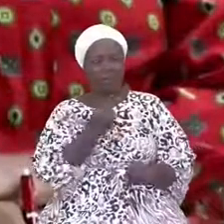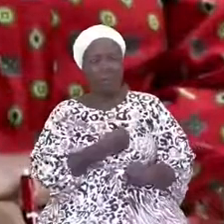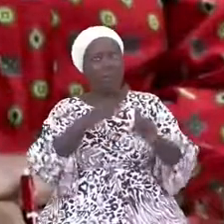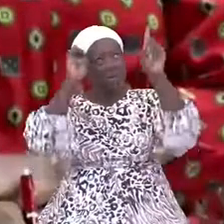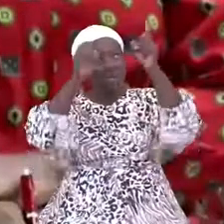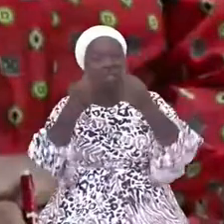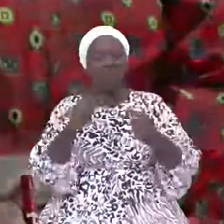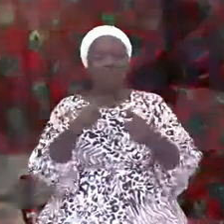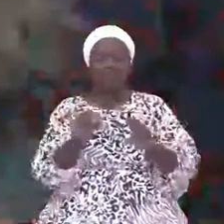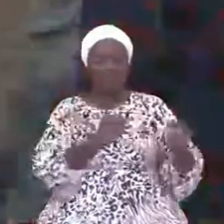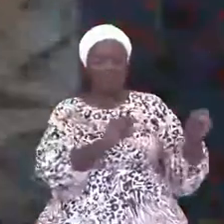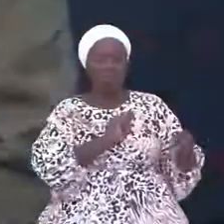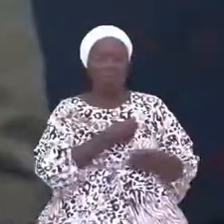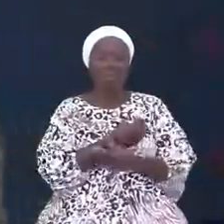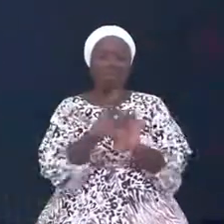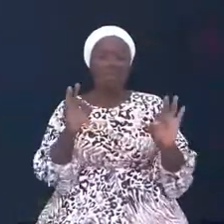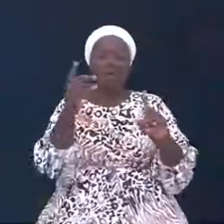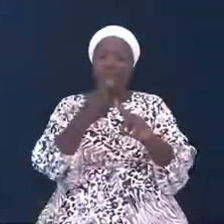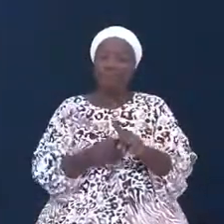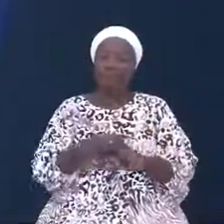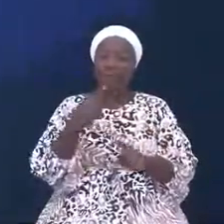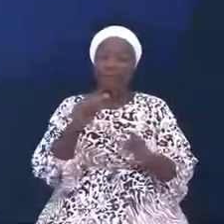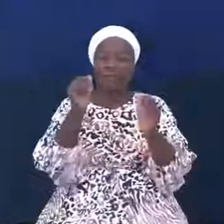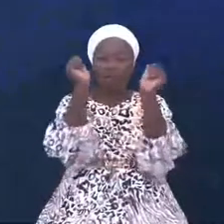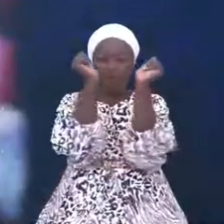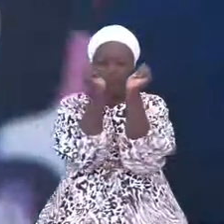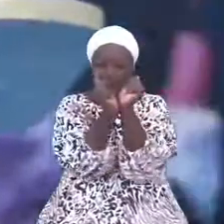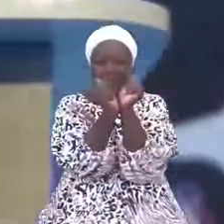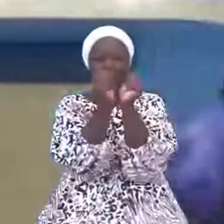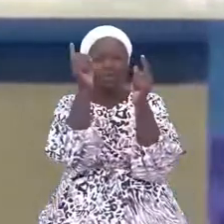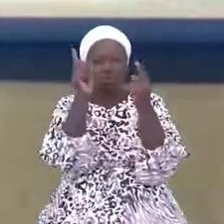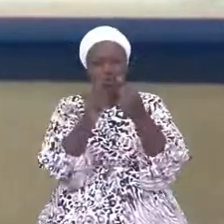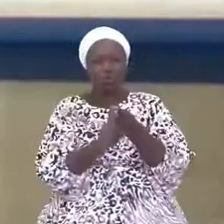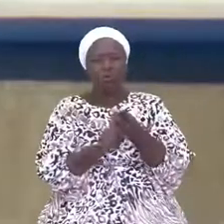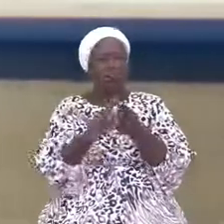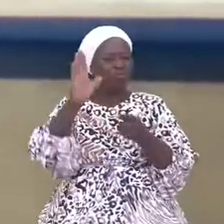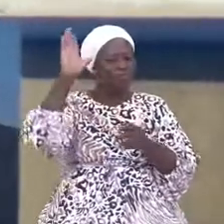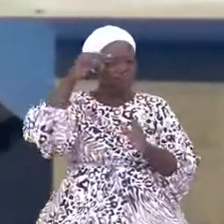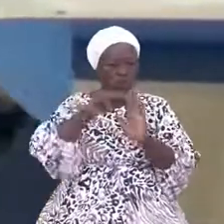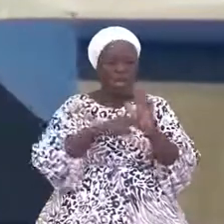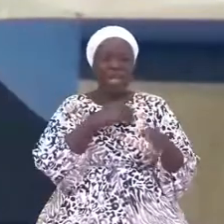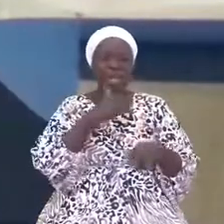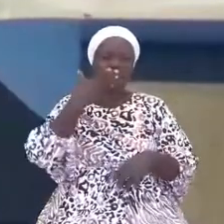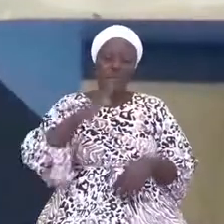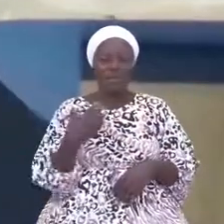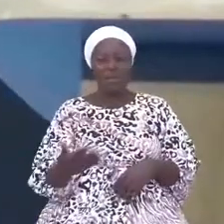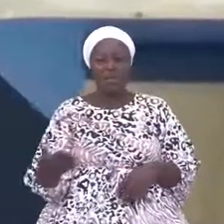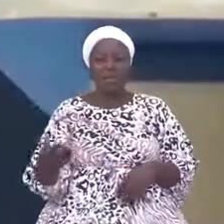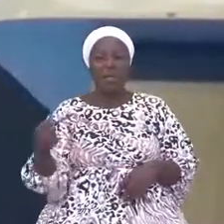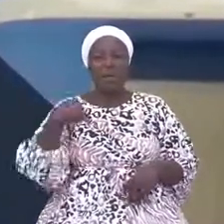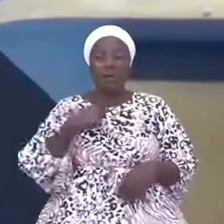est venu nous sauver. Il est venu nous affranchir de l'esclavage, de